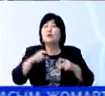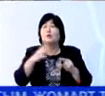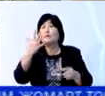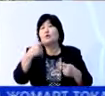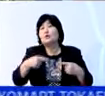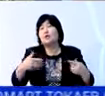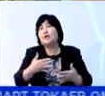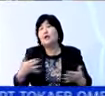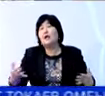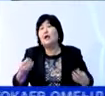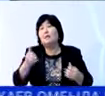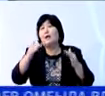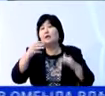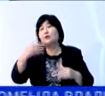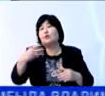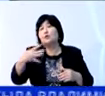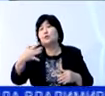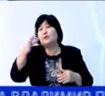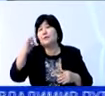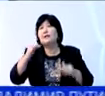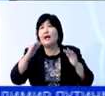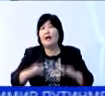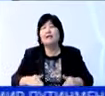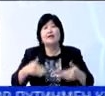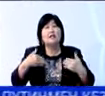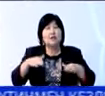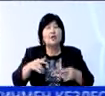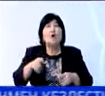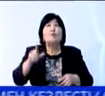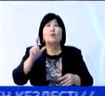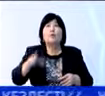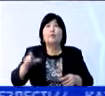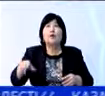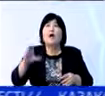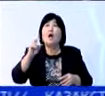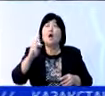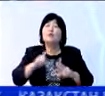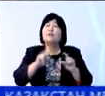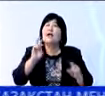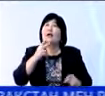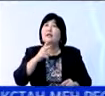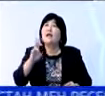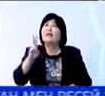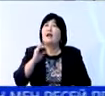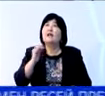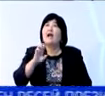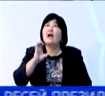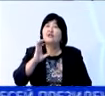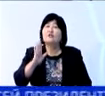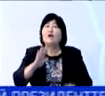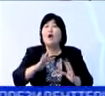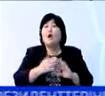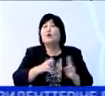түрлі өнім нарық бағасынан 30-35% арзан сатылуда. Мәжілісмендер мұнан соң әлеуметтік нысандарды аралап, нағи ел асып алуына барады деп